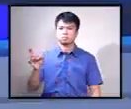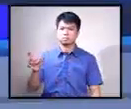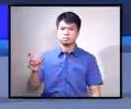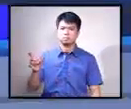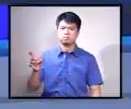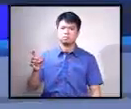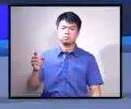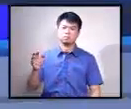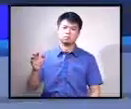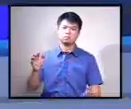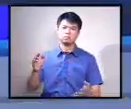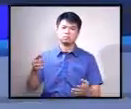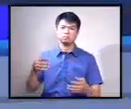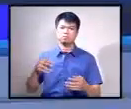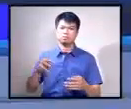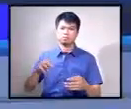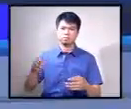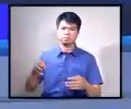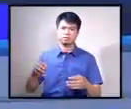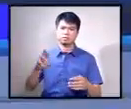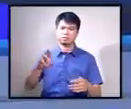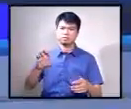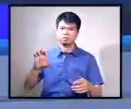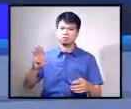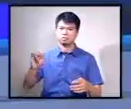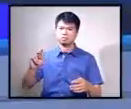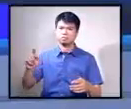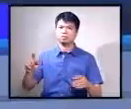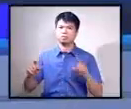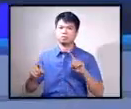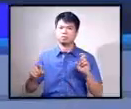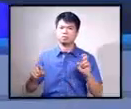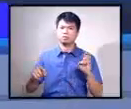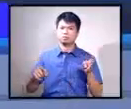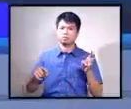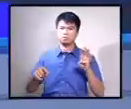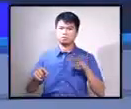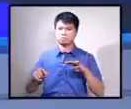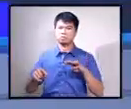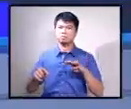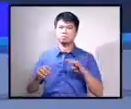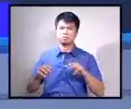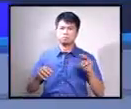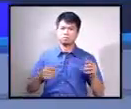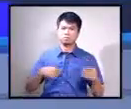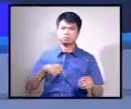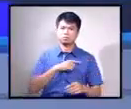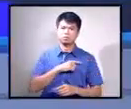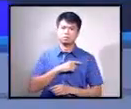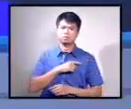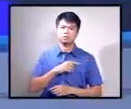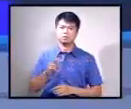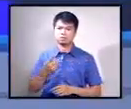Reed Bank, kung saan binunggo ang FB Jember, nasa 134 nautical miles sa atin. O ito pong Second